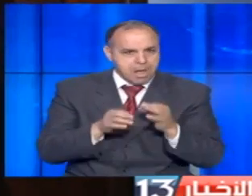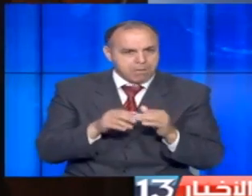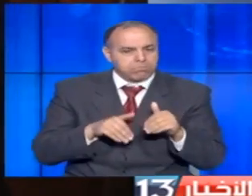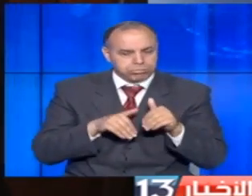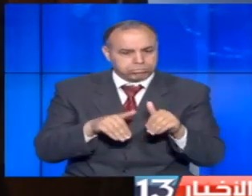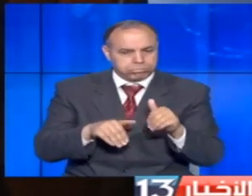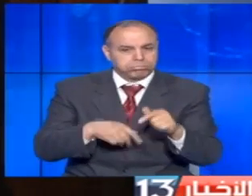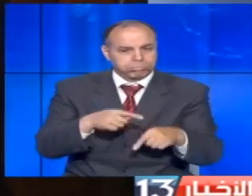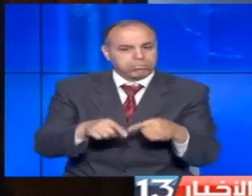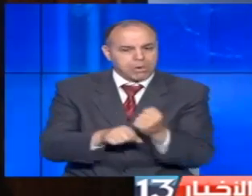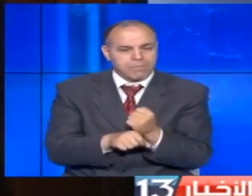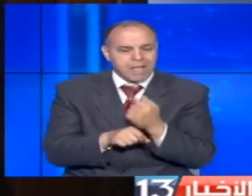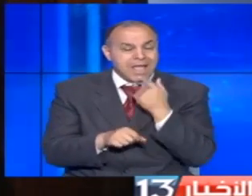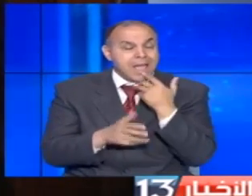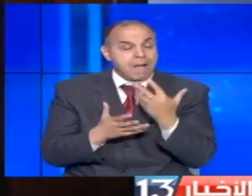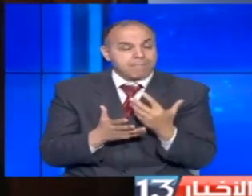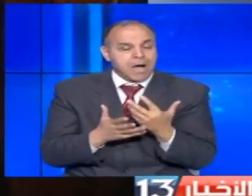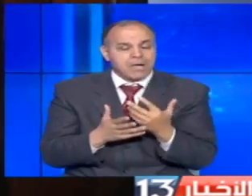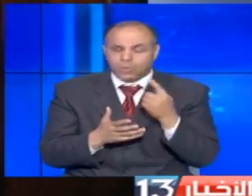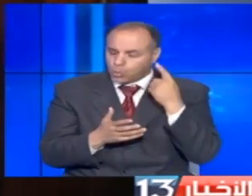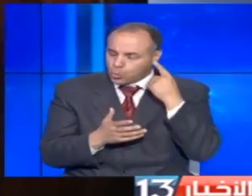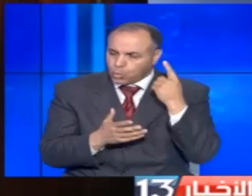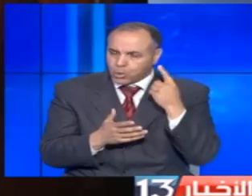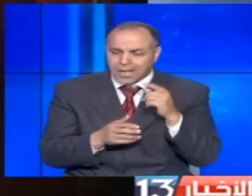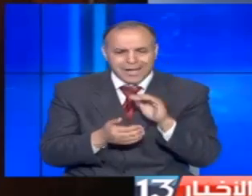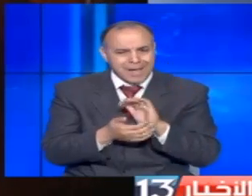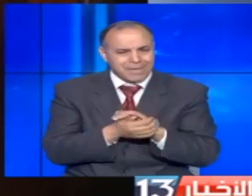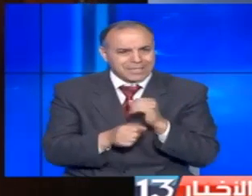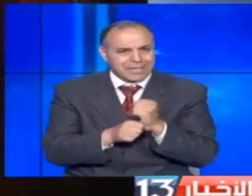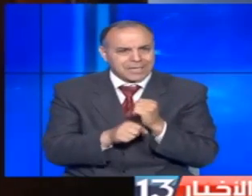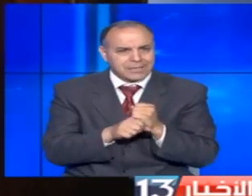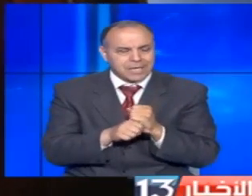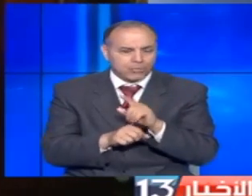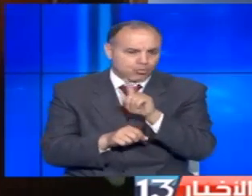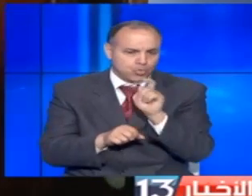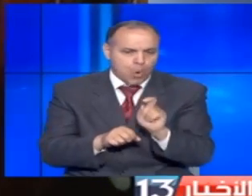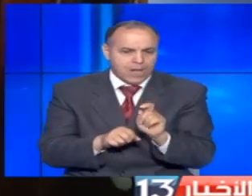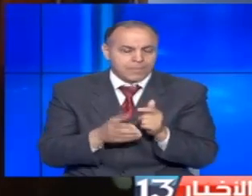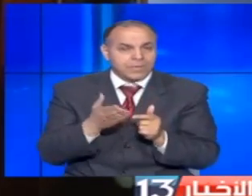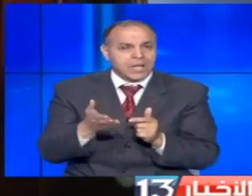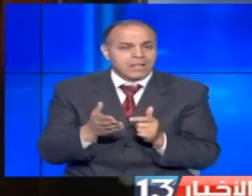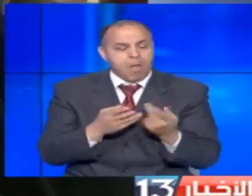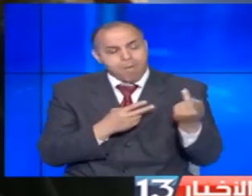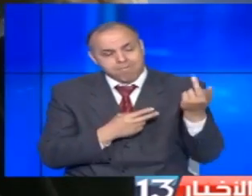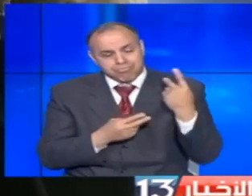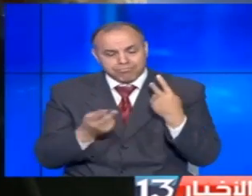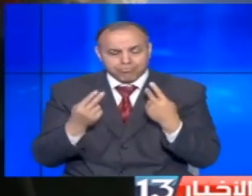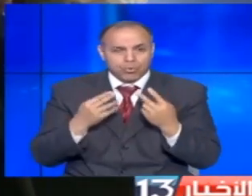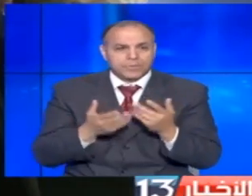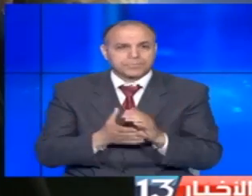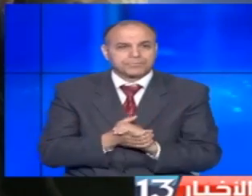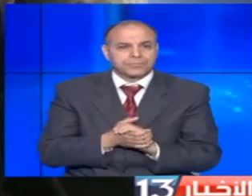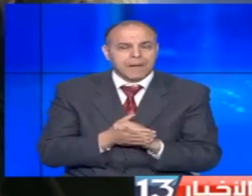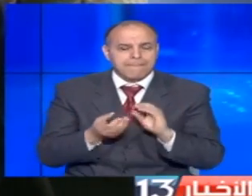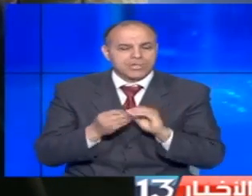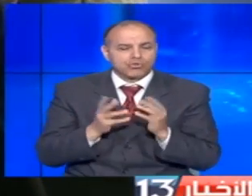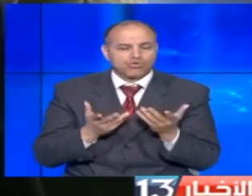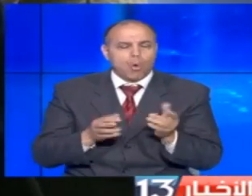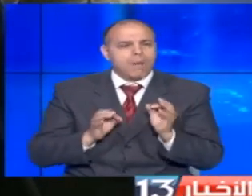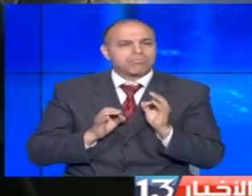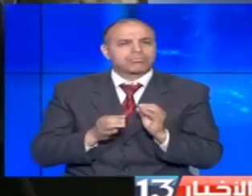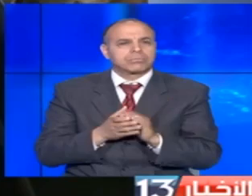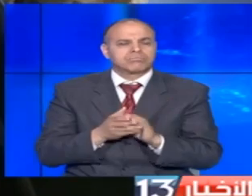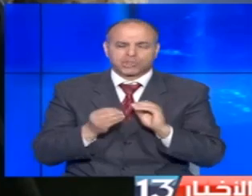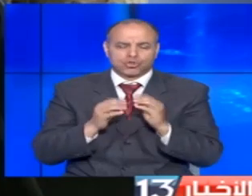ياخذ مجراه بعد ان وقع الاستماع الى الزميل ووقع الاستماع الى المعتدين اللي زاد والي بالحق